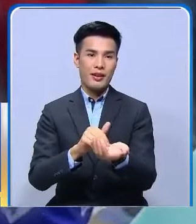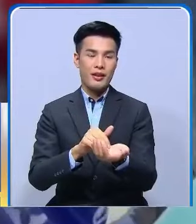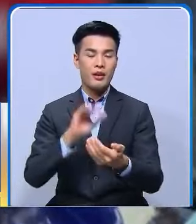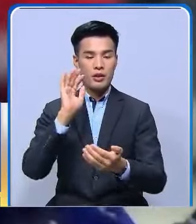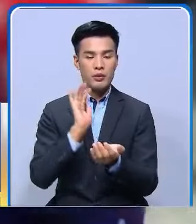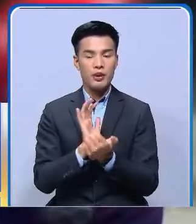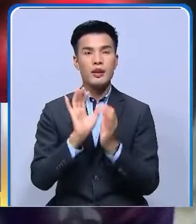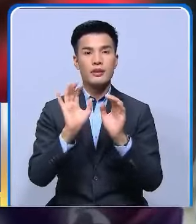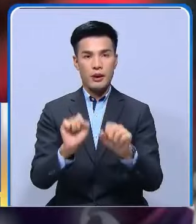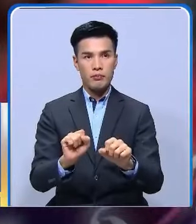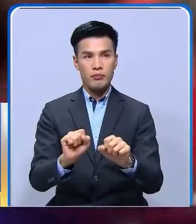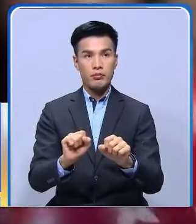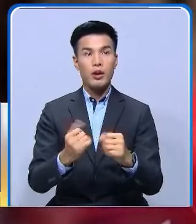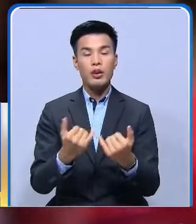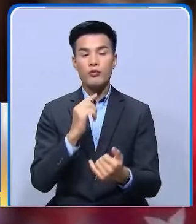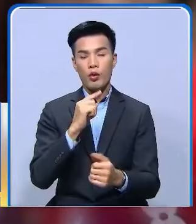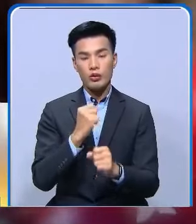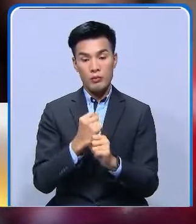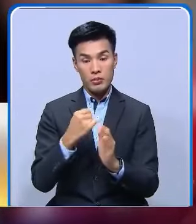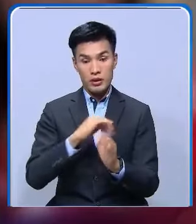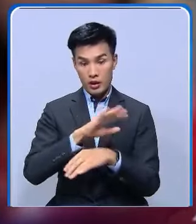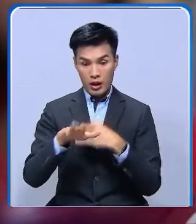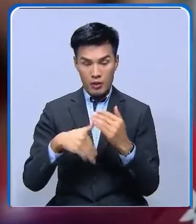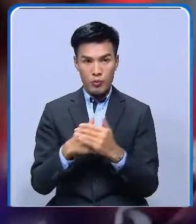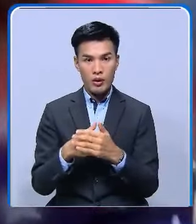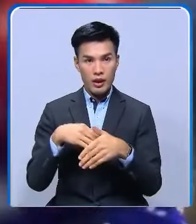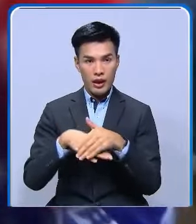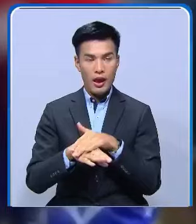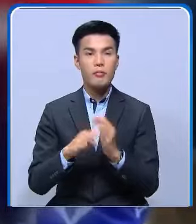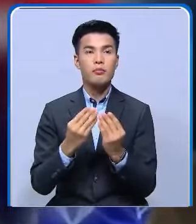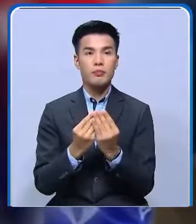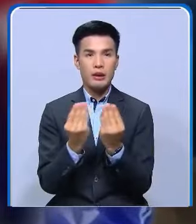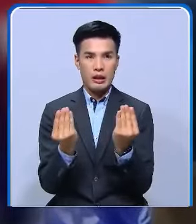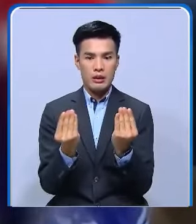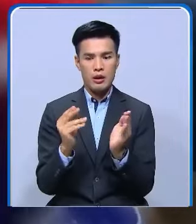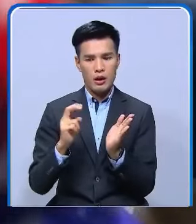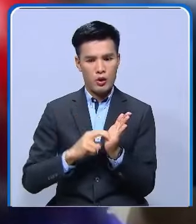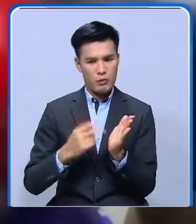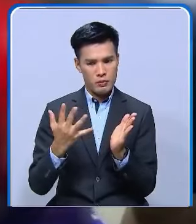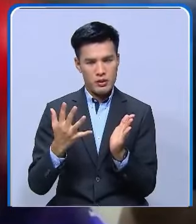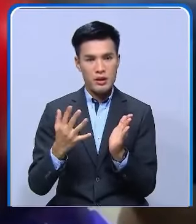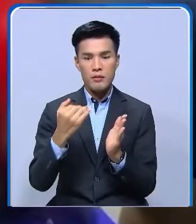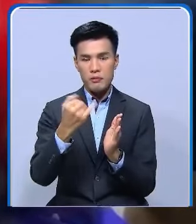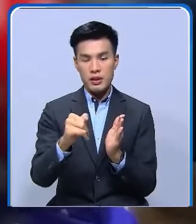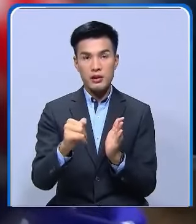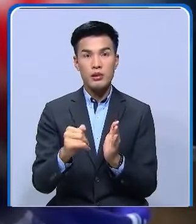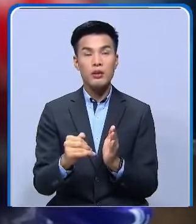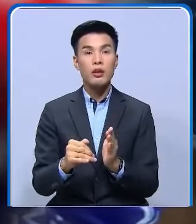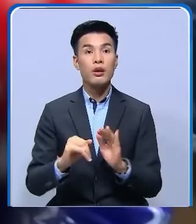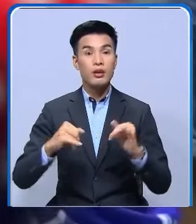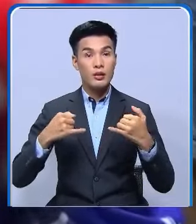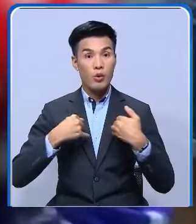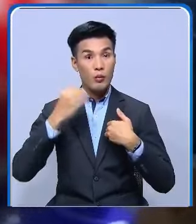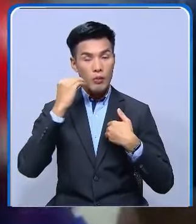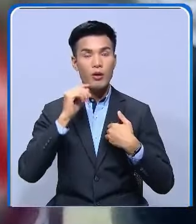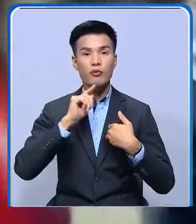มเบื้องต้นแจ้งข้อหาทั้งหมดร่วมกันลักลอบเล่นการพนันโดยไม่ได้รับอนุญาตส่วนผู้ที่รับเป็นเจ้าของบ้านถูก